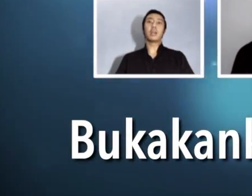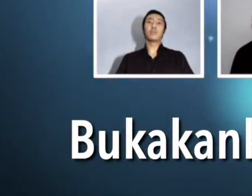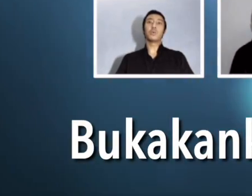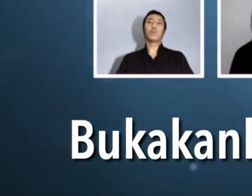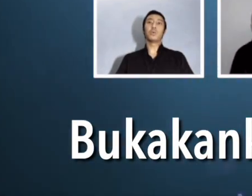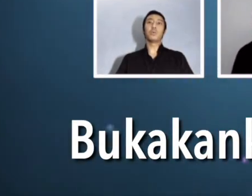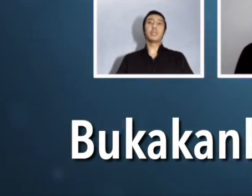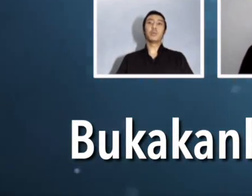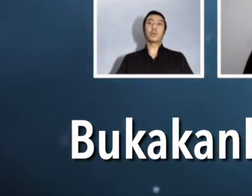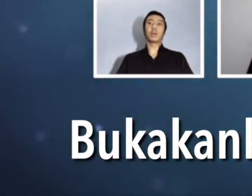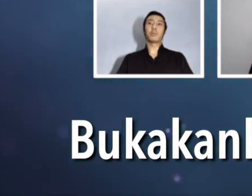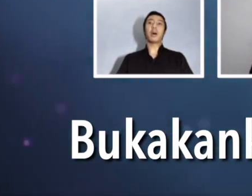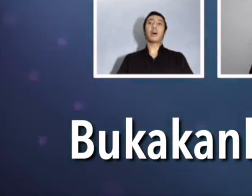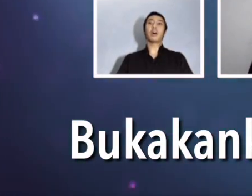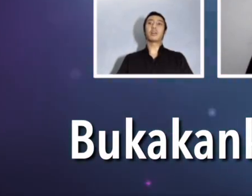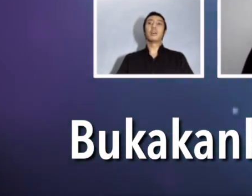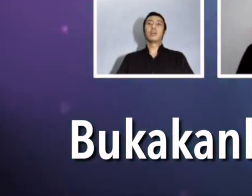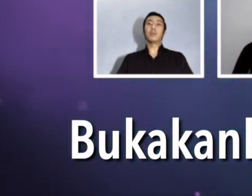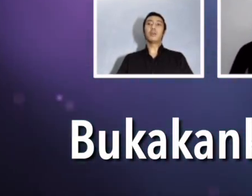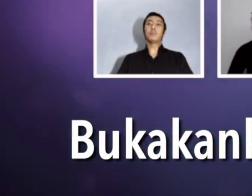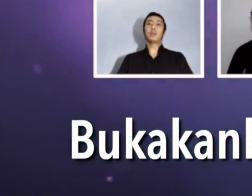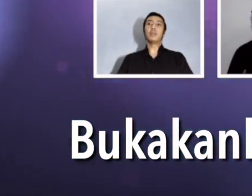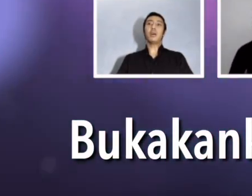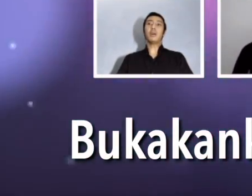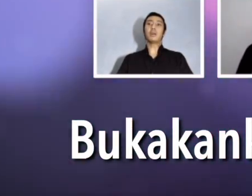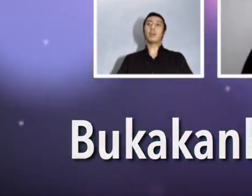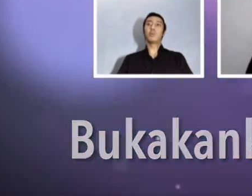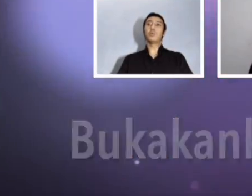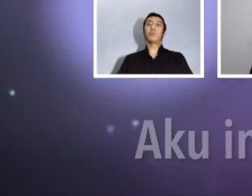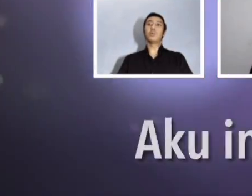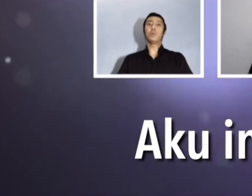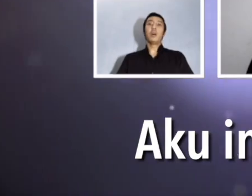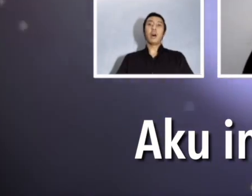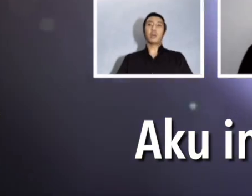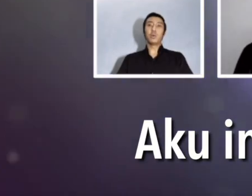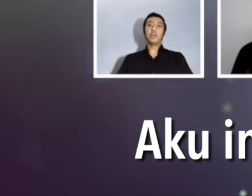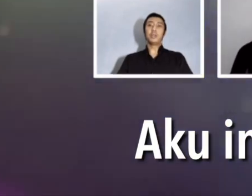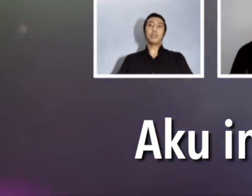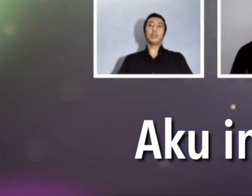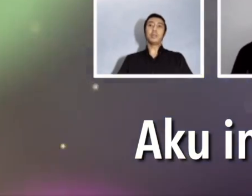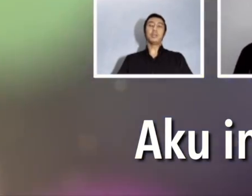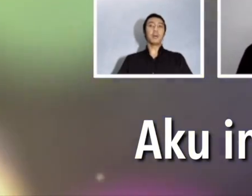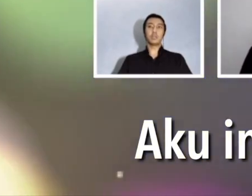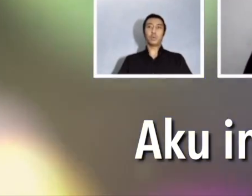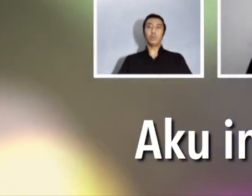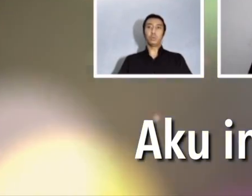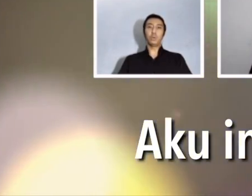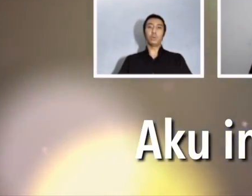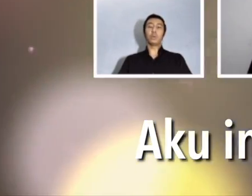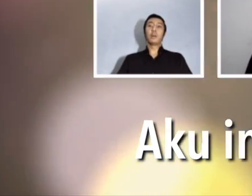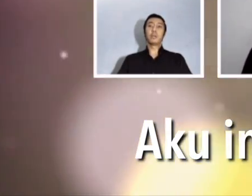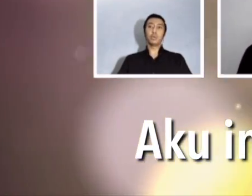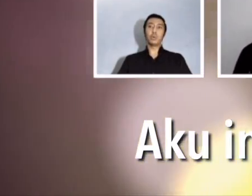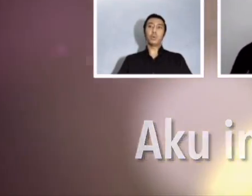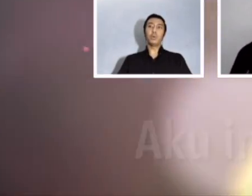bukakan ku pintu gerbang kebenaranmu. Aku ingin masuk